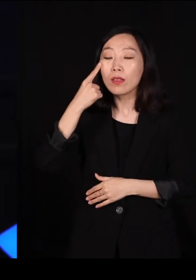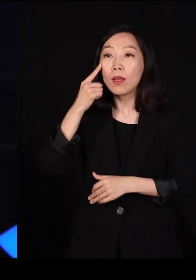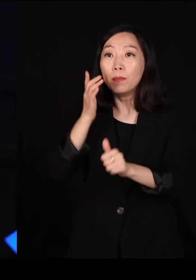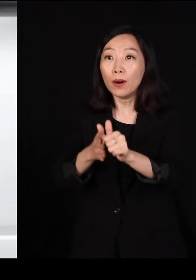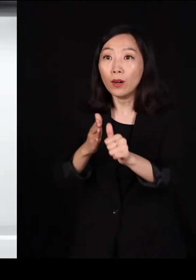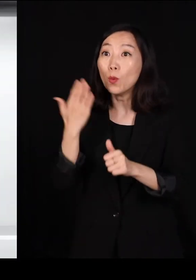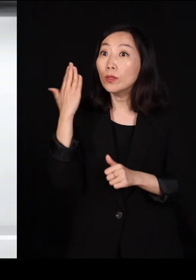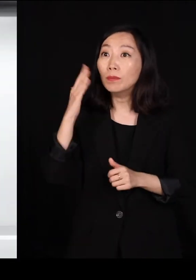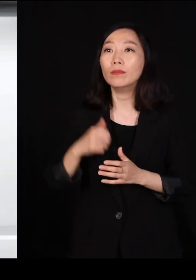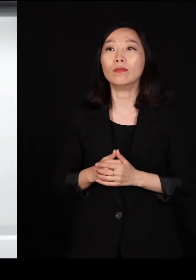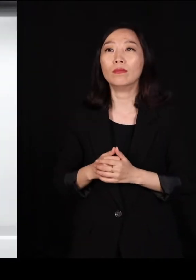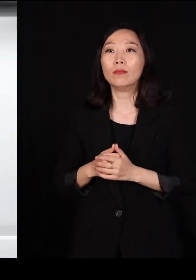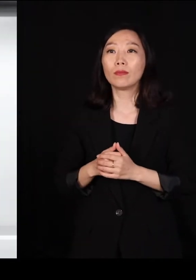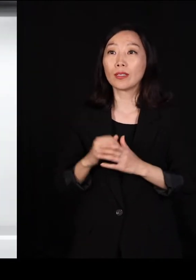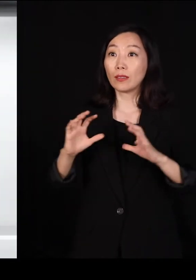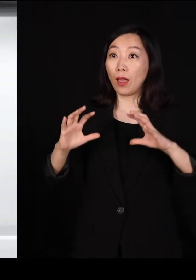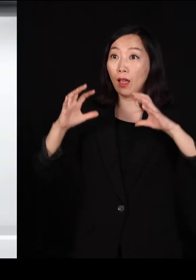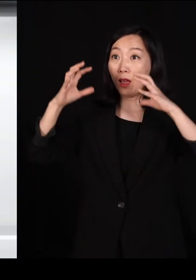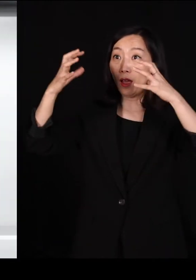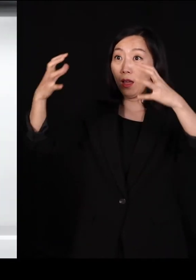오늘의 세상이 어제의 세상인가요?